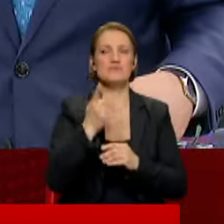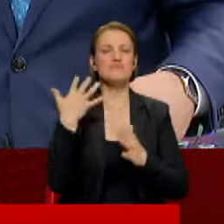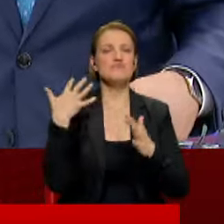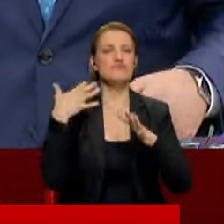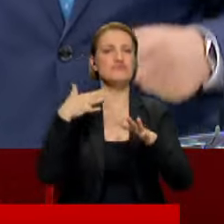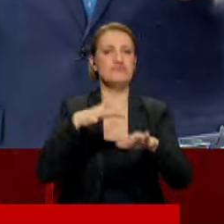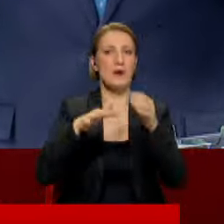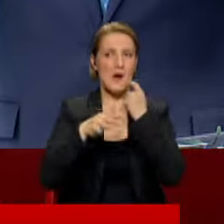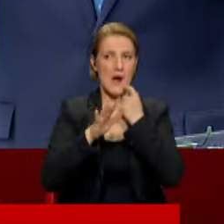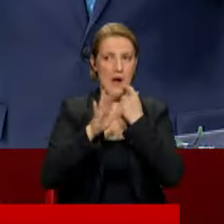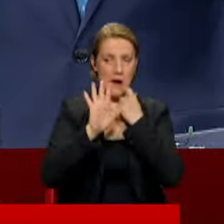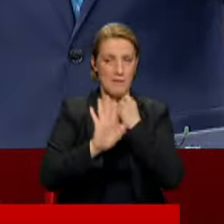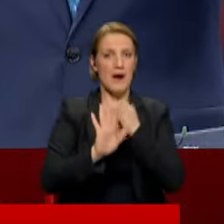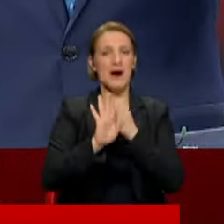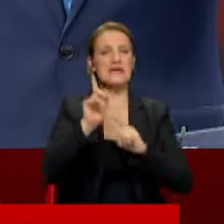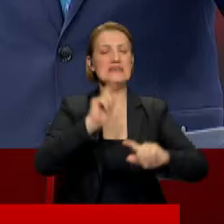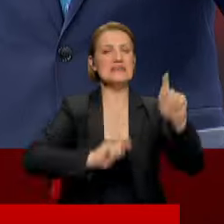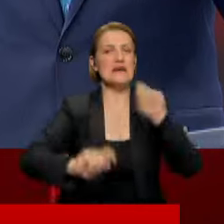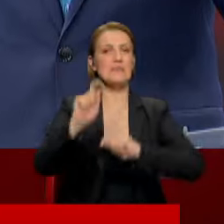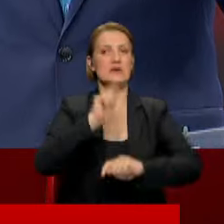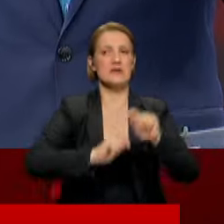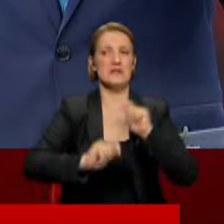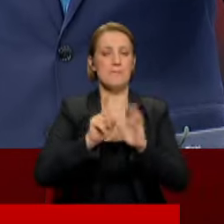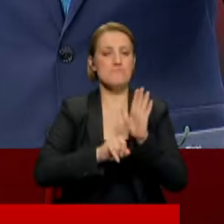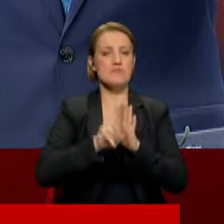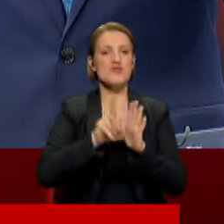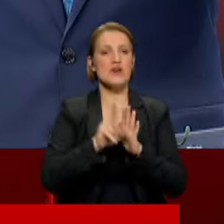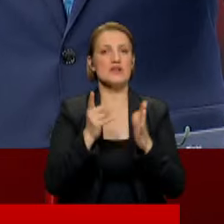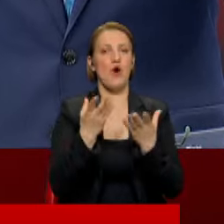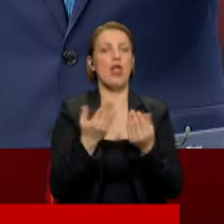yapılmış ama yapılan da